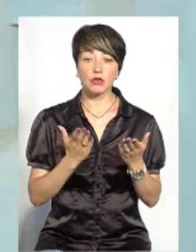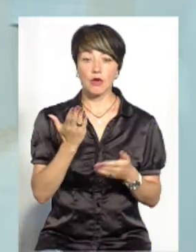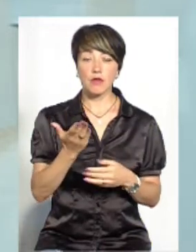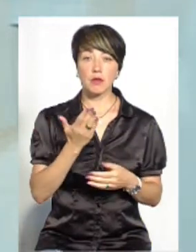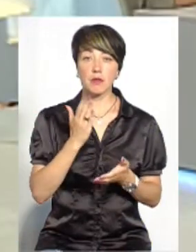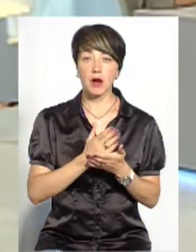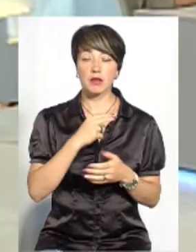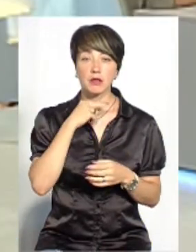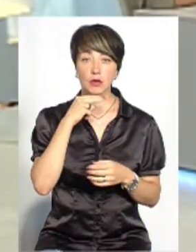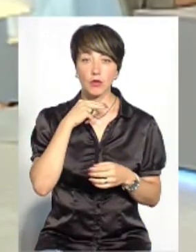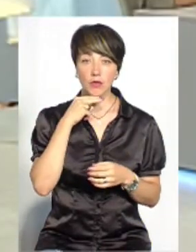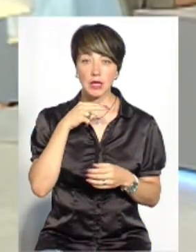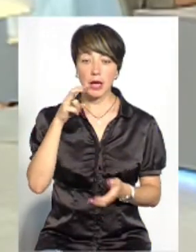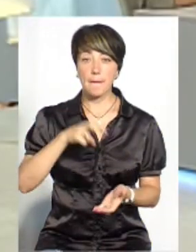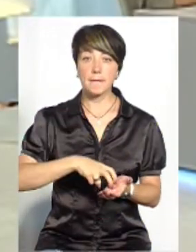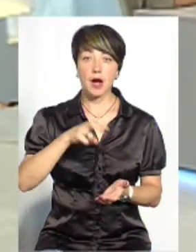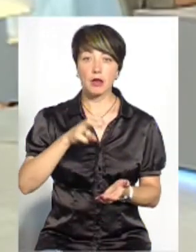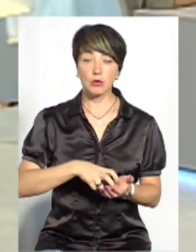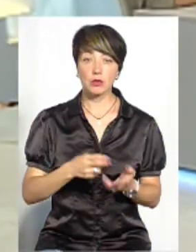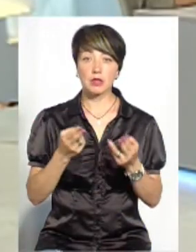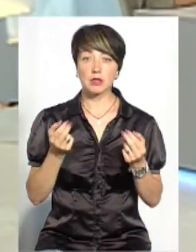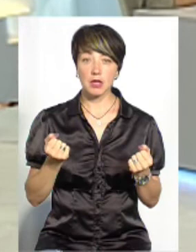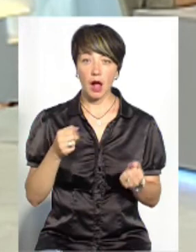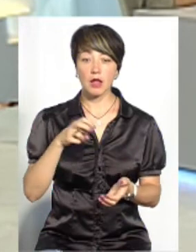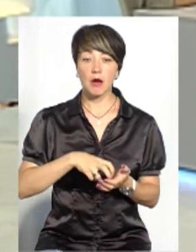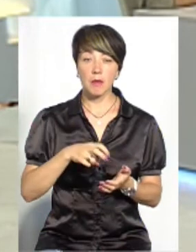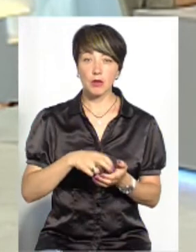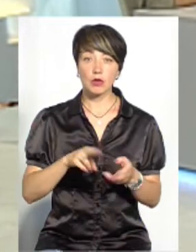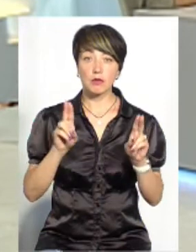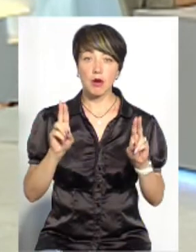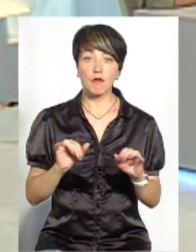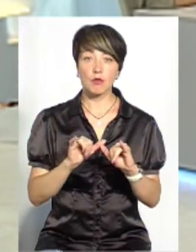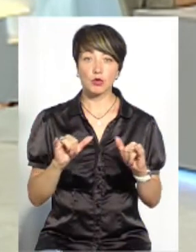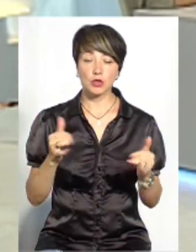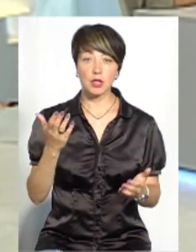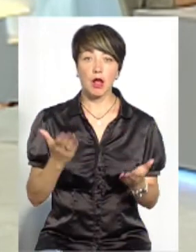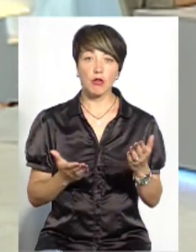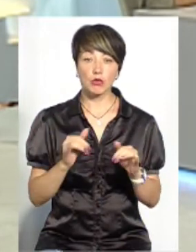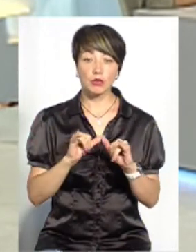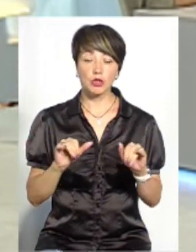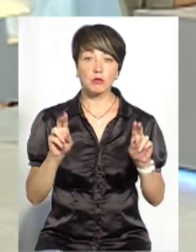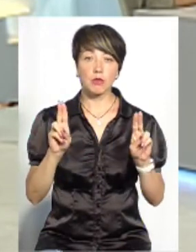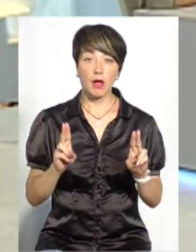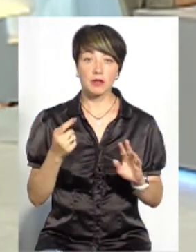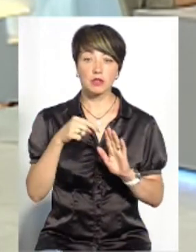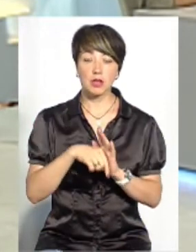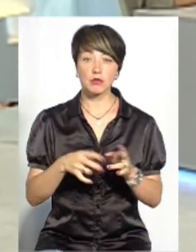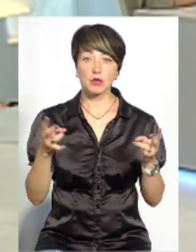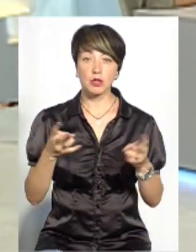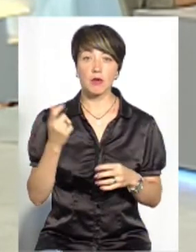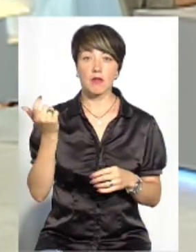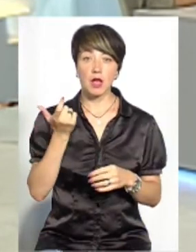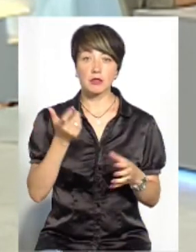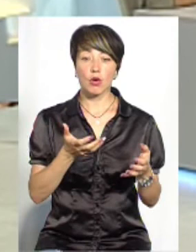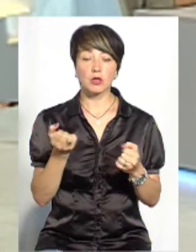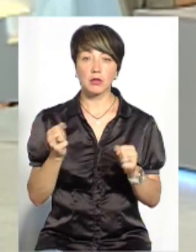увазі батути, на батути правила поширюються. Отже, якщо поширюються правила, значить потрібно власнику